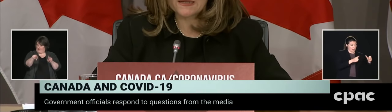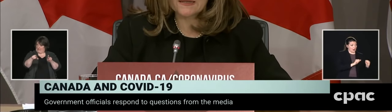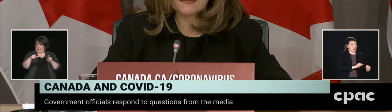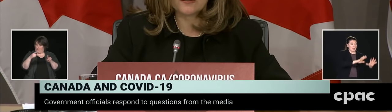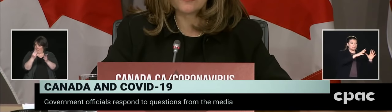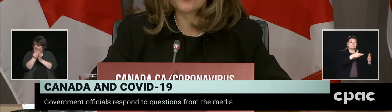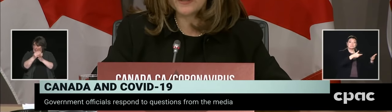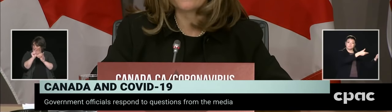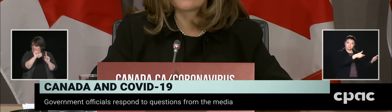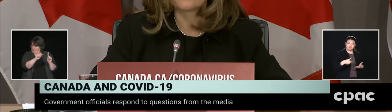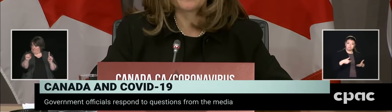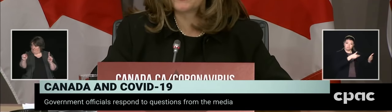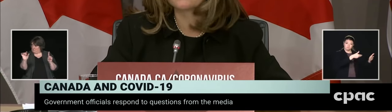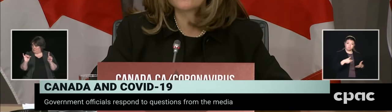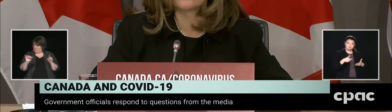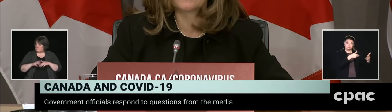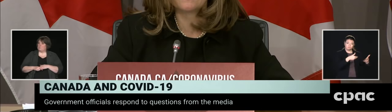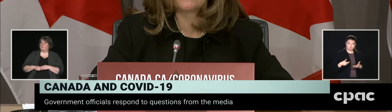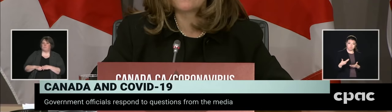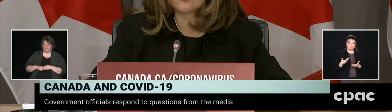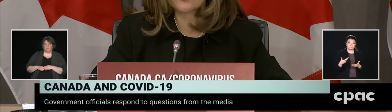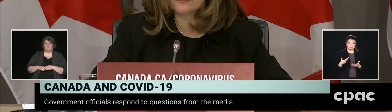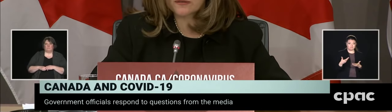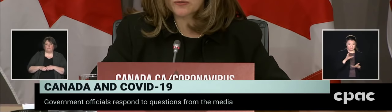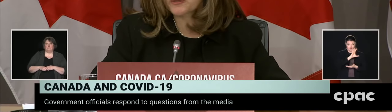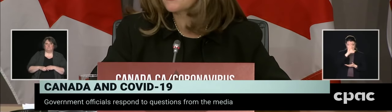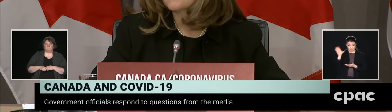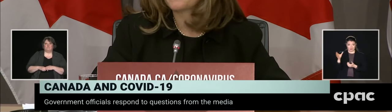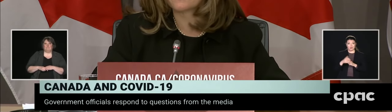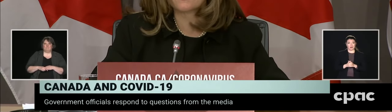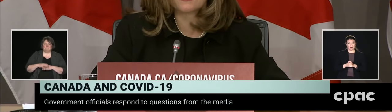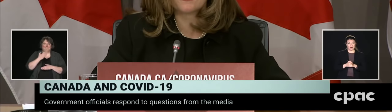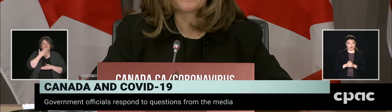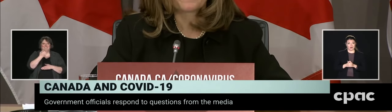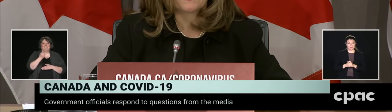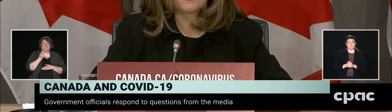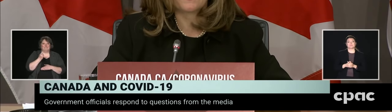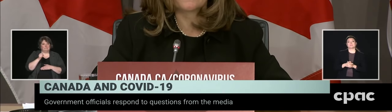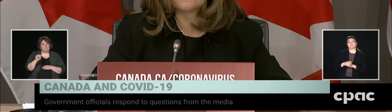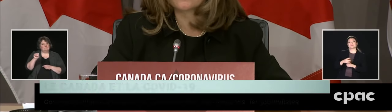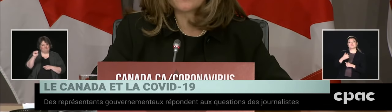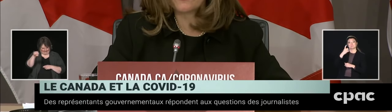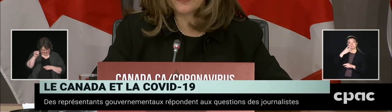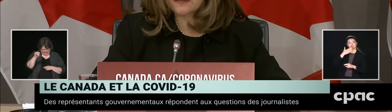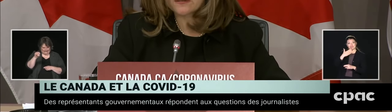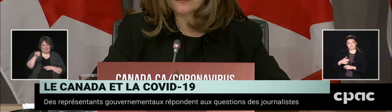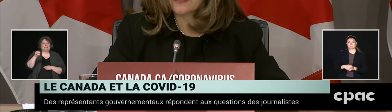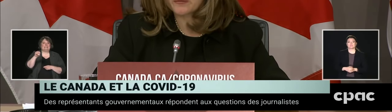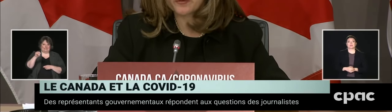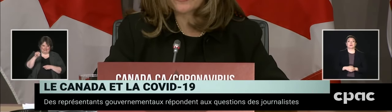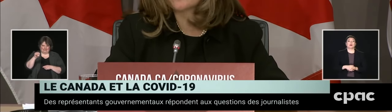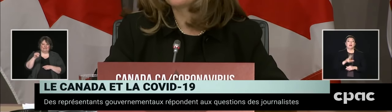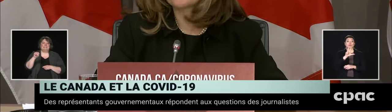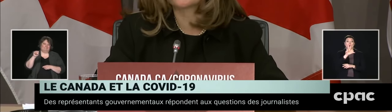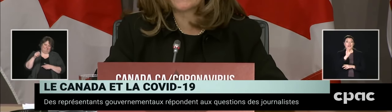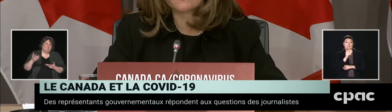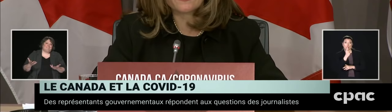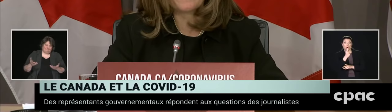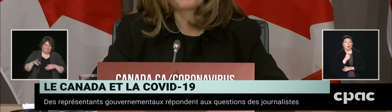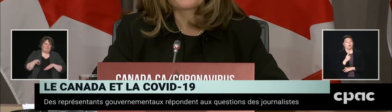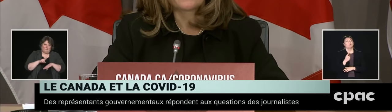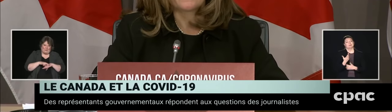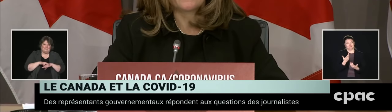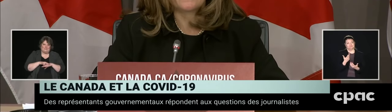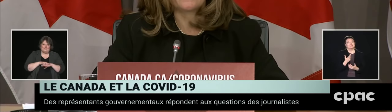Merci pour la question. Oui, bien sûr qu'il y a des autres entreprises américaines qui sont des fournisseurs importants pour le